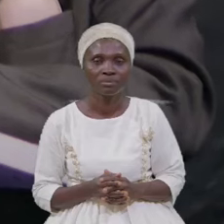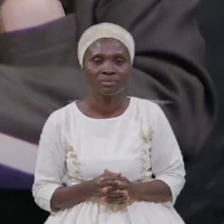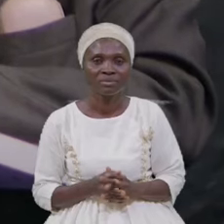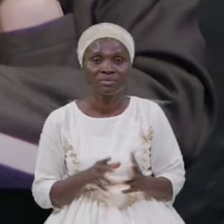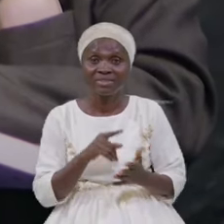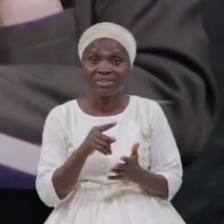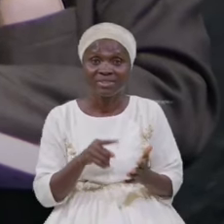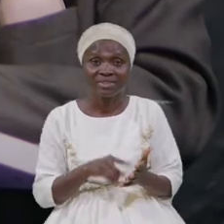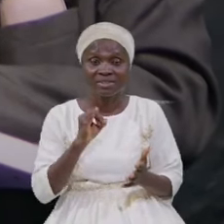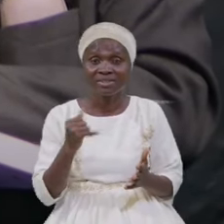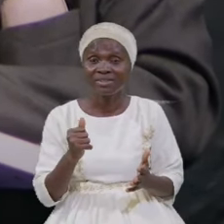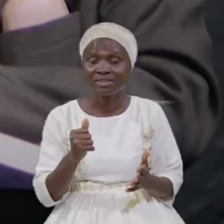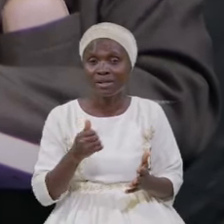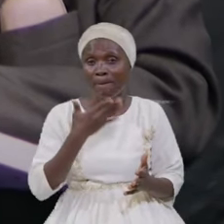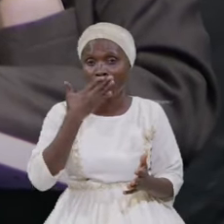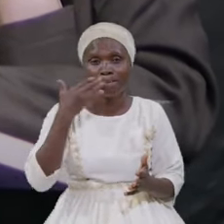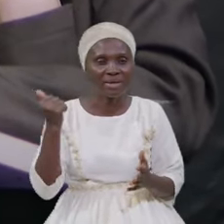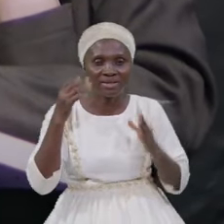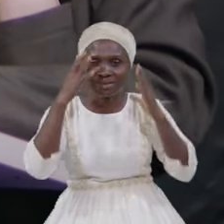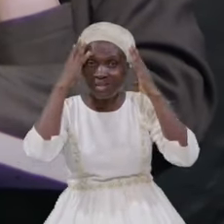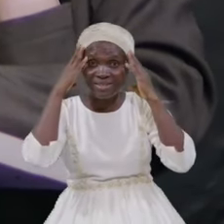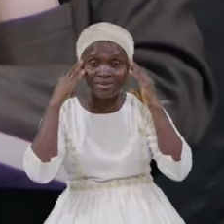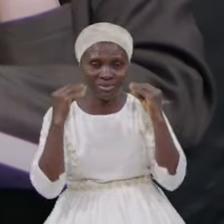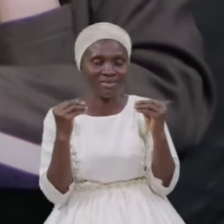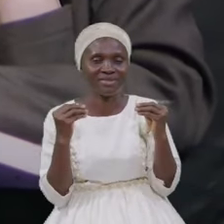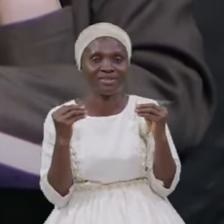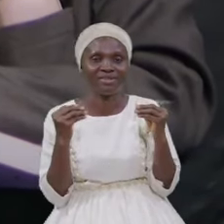nouvelle vie avec le Seigneur.